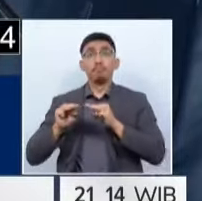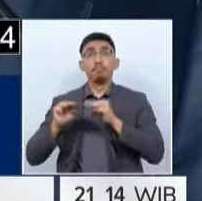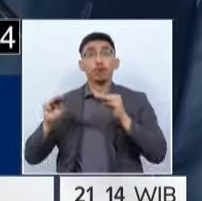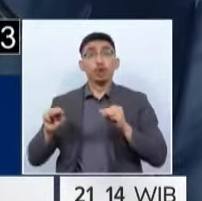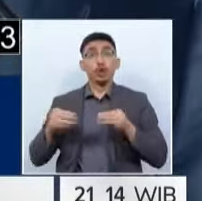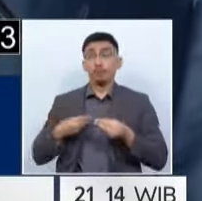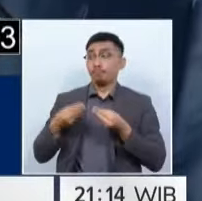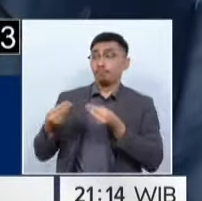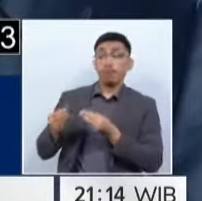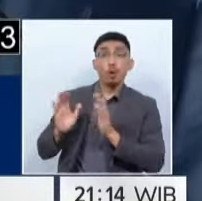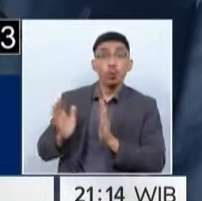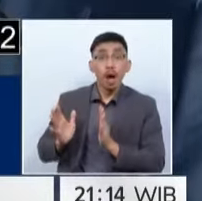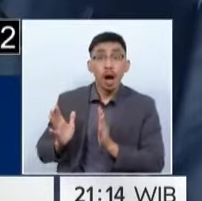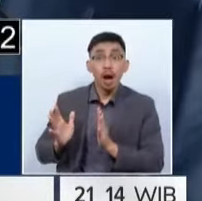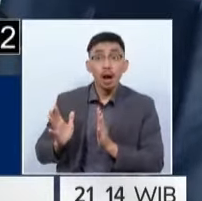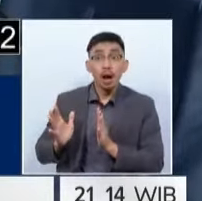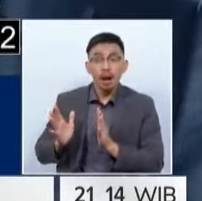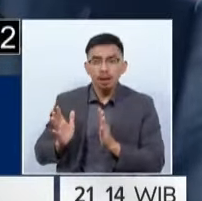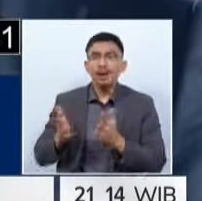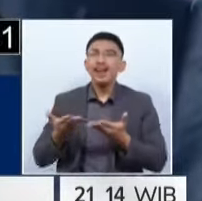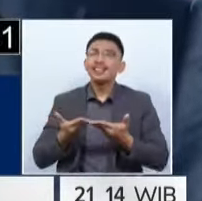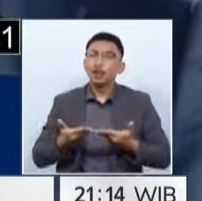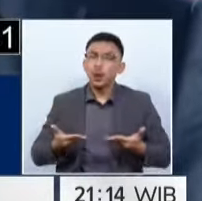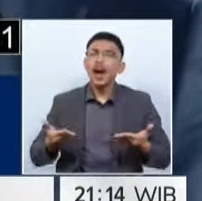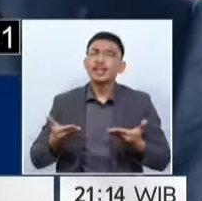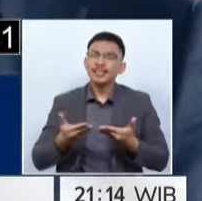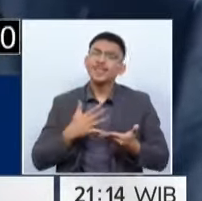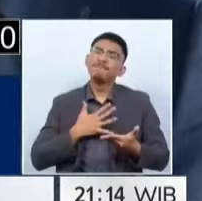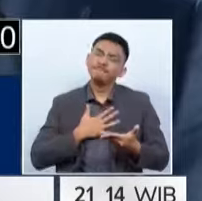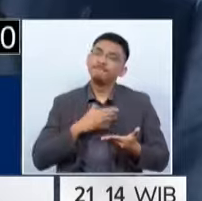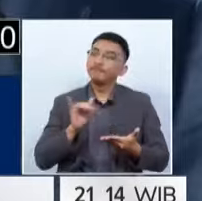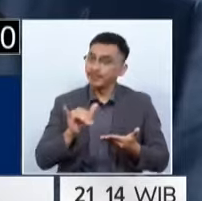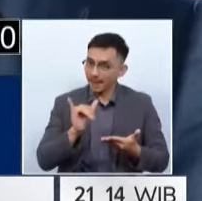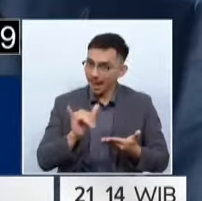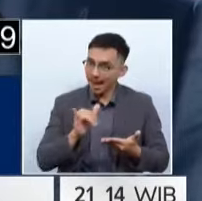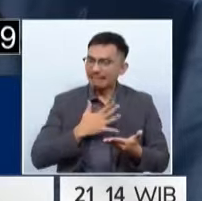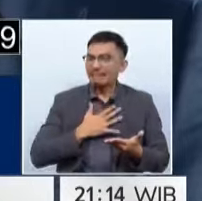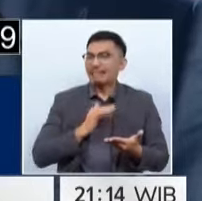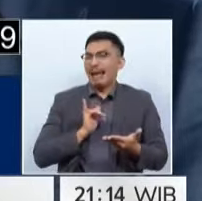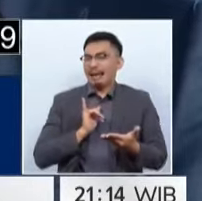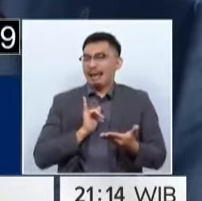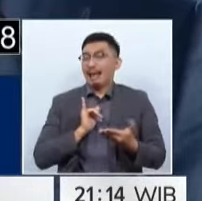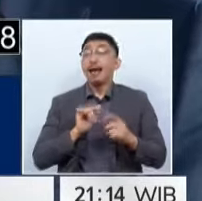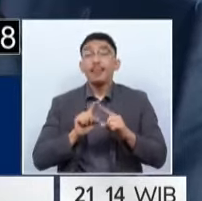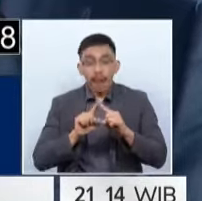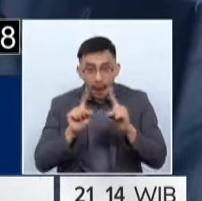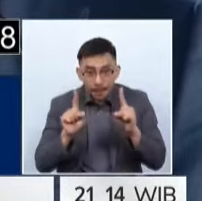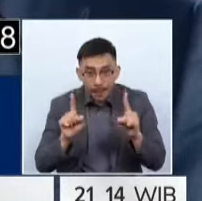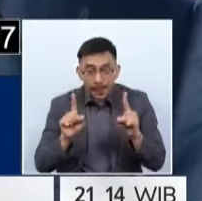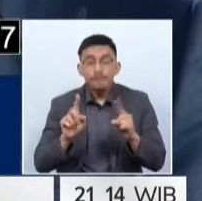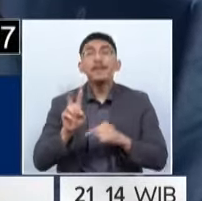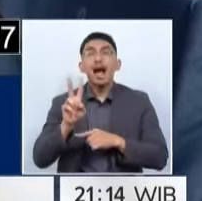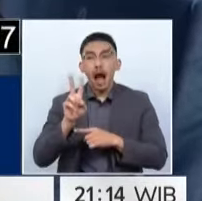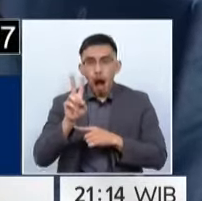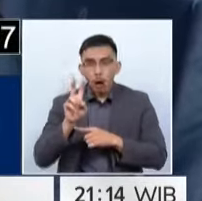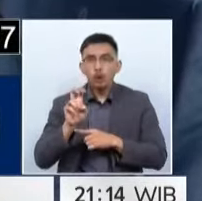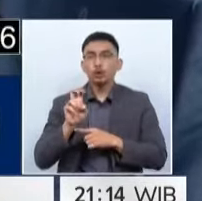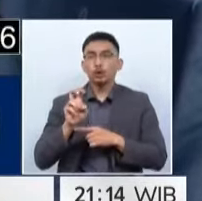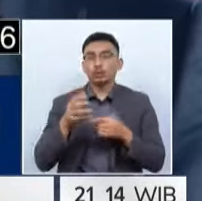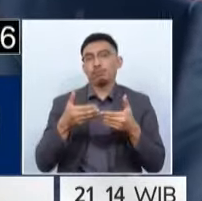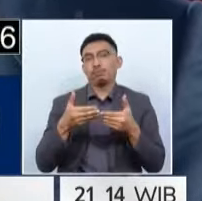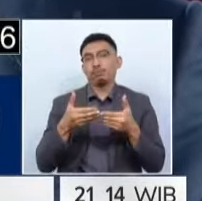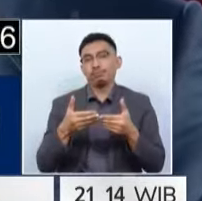situasi seperti ini tentu tidak mengenakkan Tapi ini harus kita buka apapun kondis kondisinya untuk